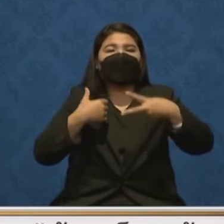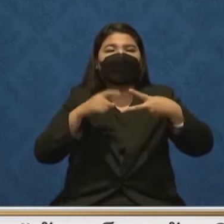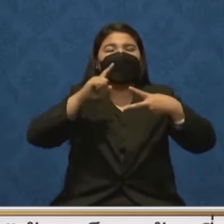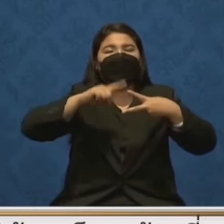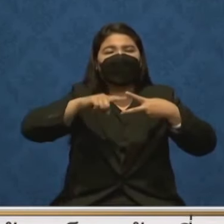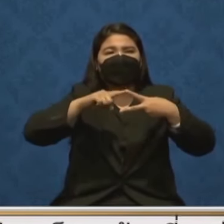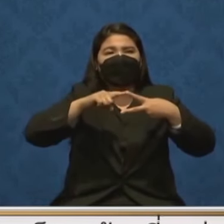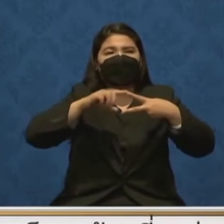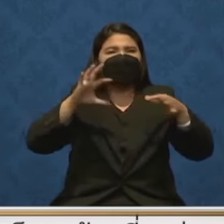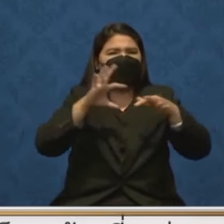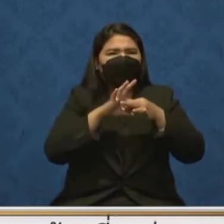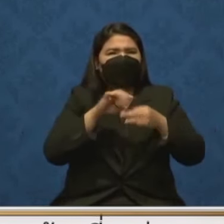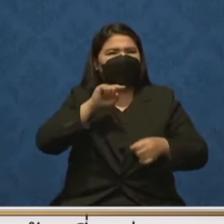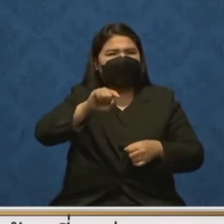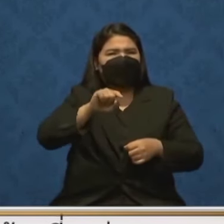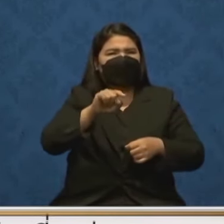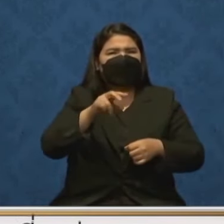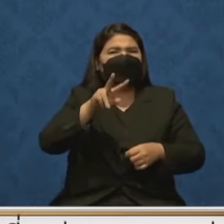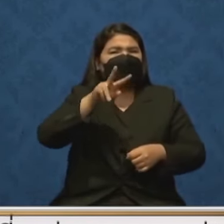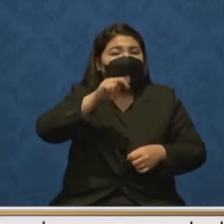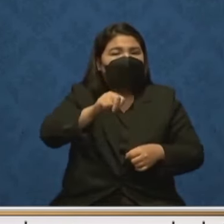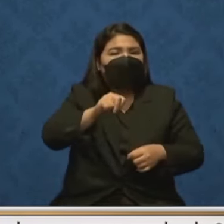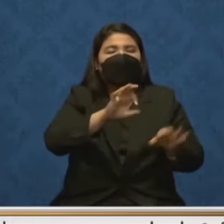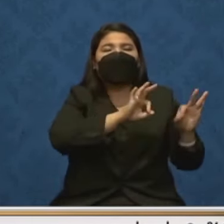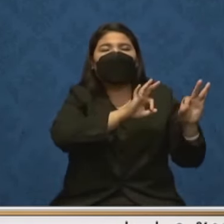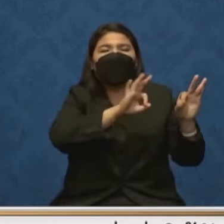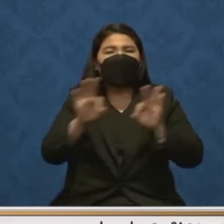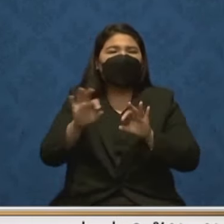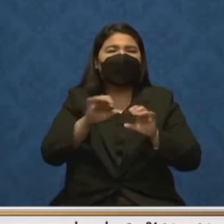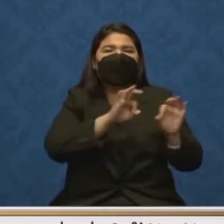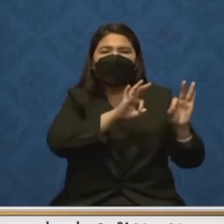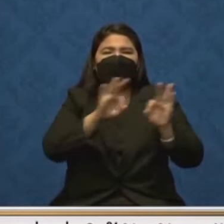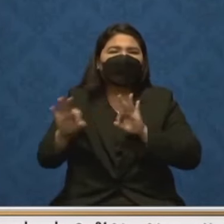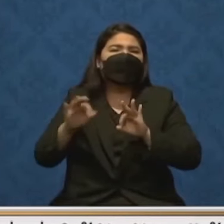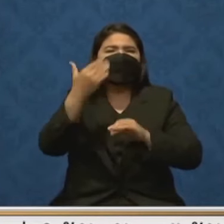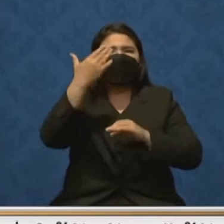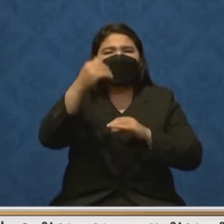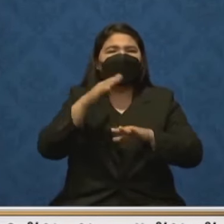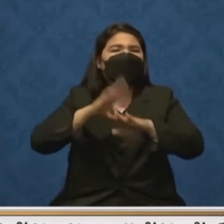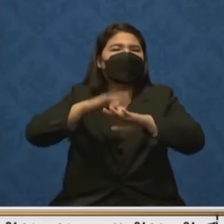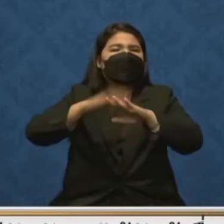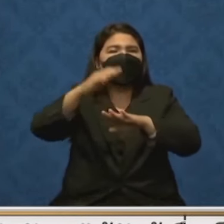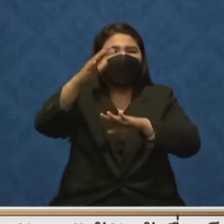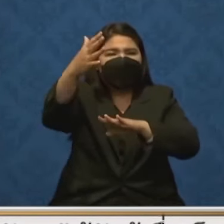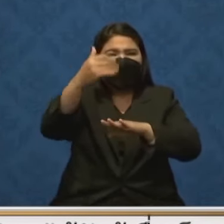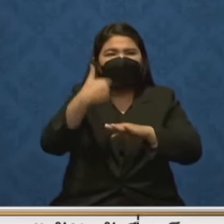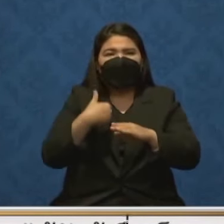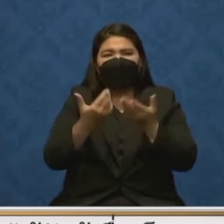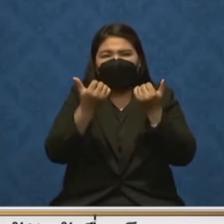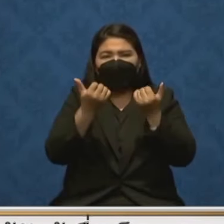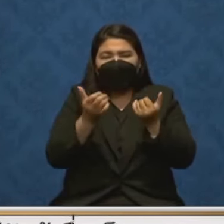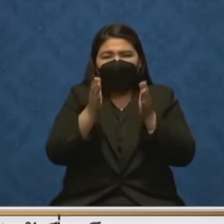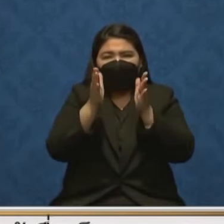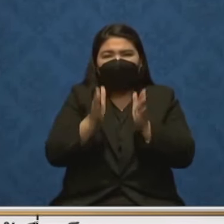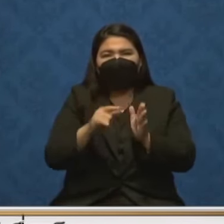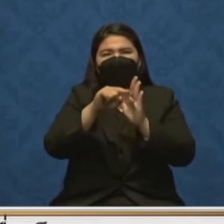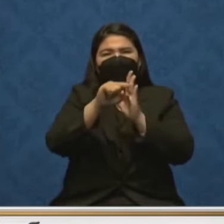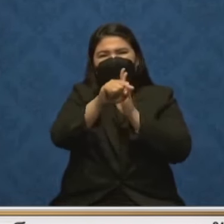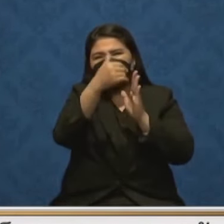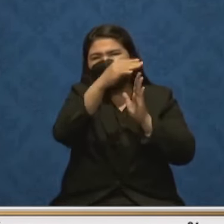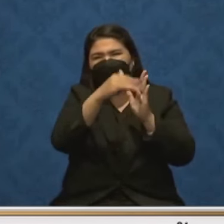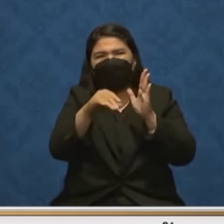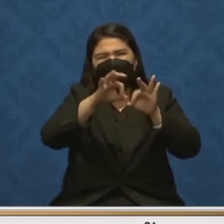การสั่งเลื่อนนัดอยู่เป็นประจำและก็ไม่มีการแจ้งเตือนทำให้ประชาชนที่ต้องเดินทางไกลๆนะคะ